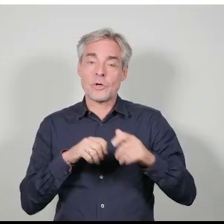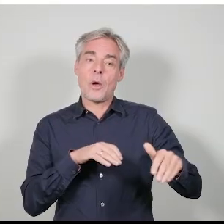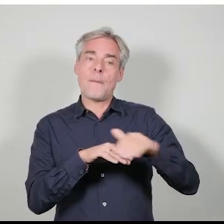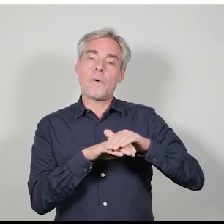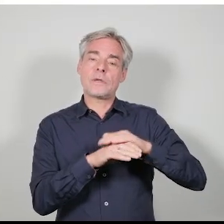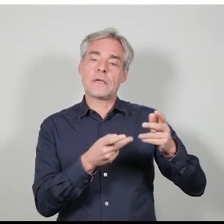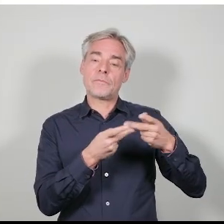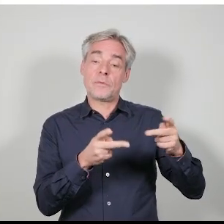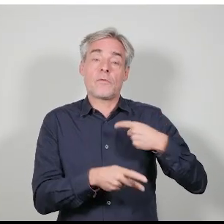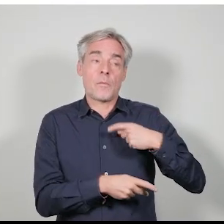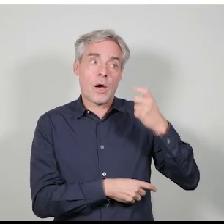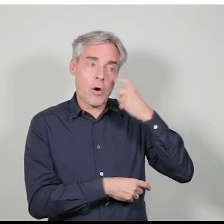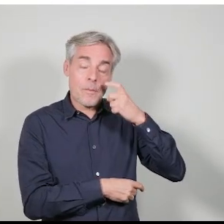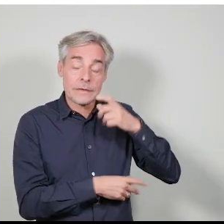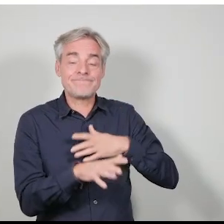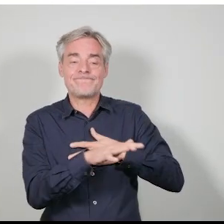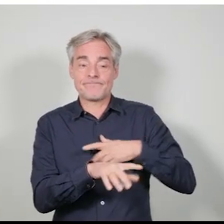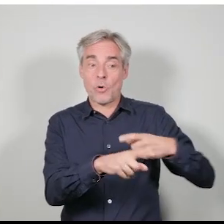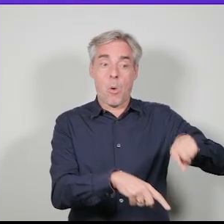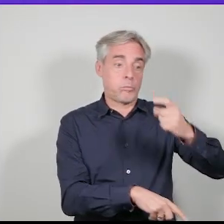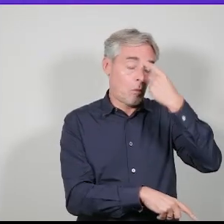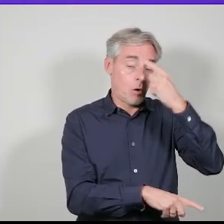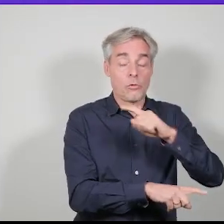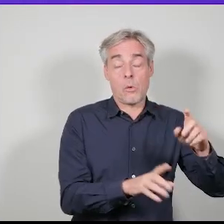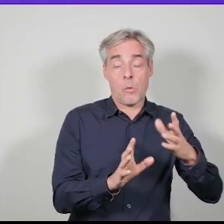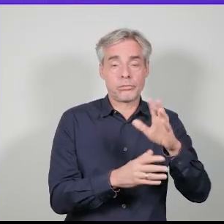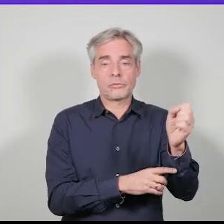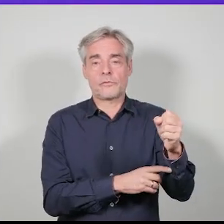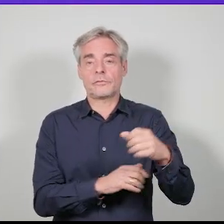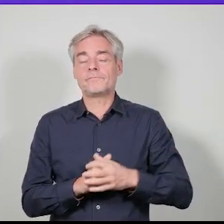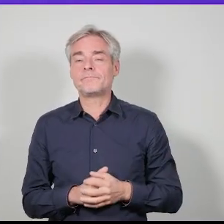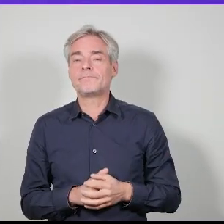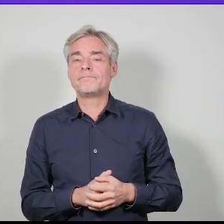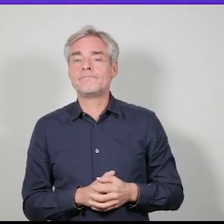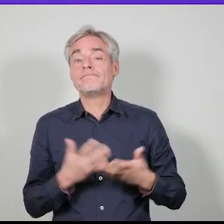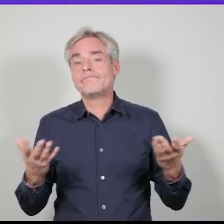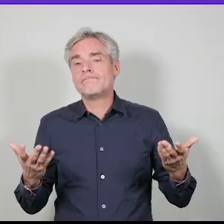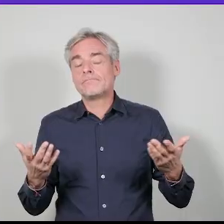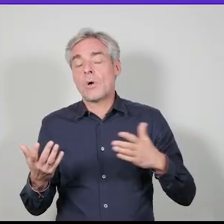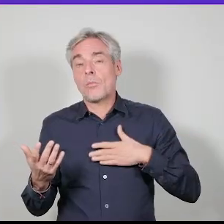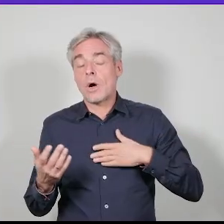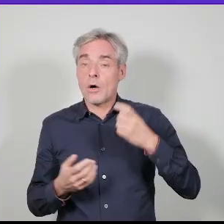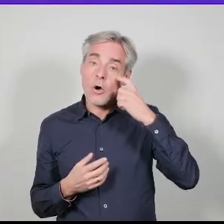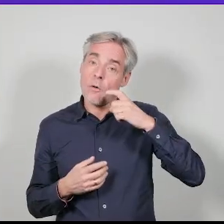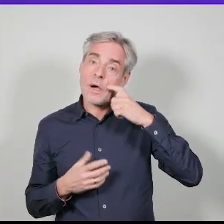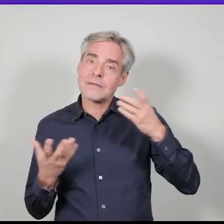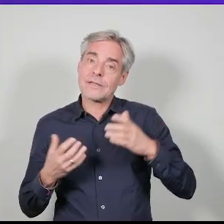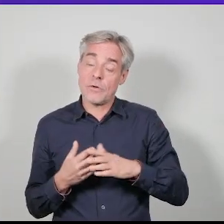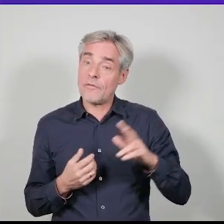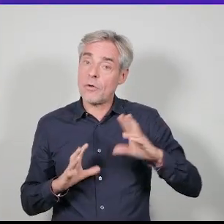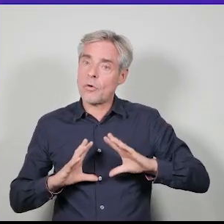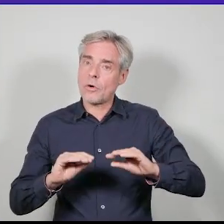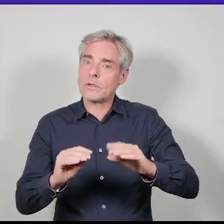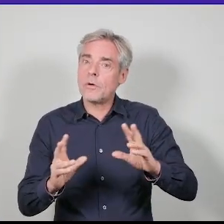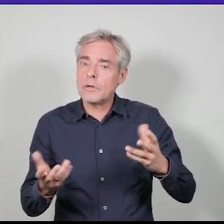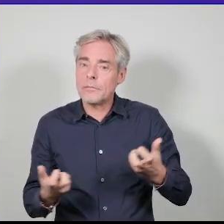c'est un constat que je fais, n'ont pas forcément pris en compte ou anticipé, je dirais, cette situation-là. Et donc, moi, ce que je constate, c'est que, enfin, très